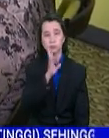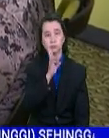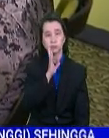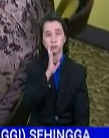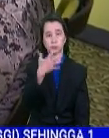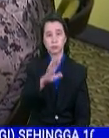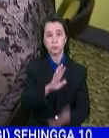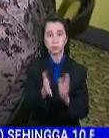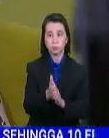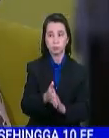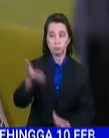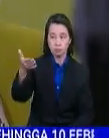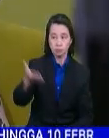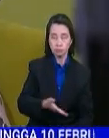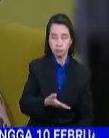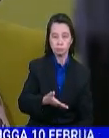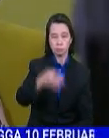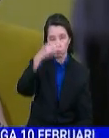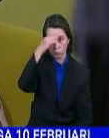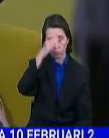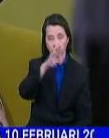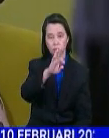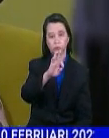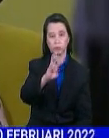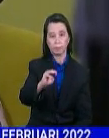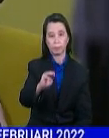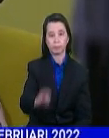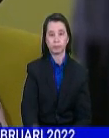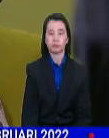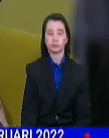demikian selepas menjadi tetamu kunci Joko